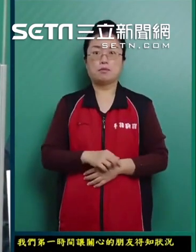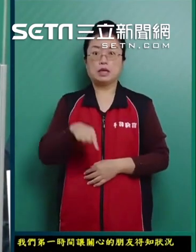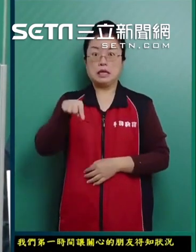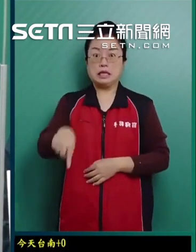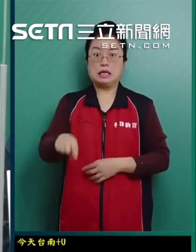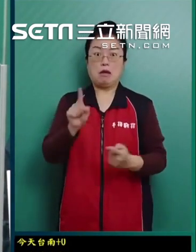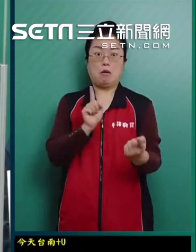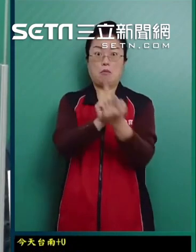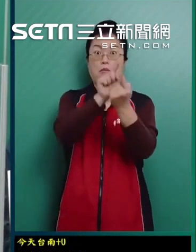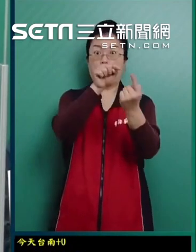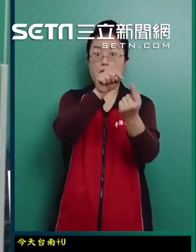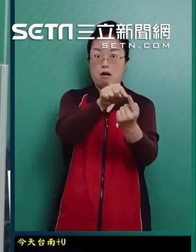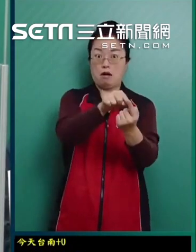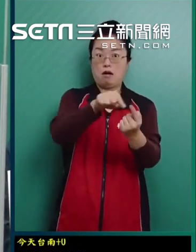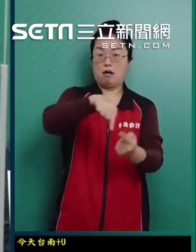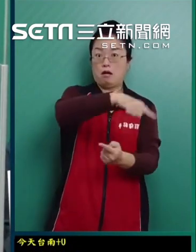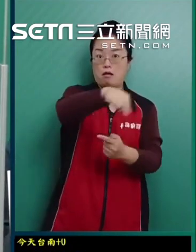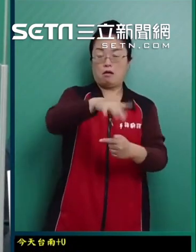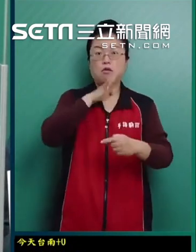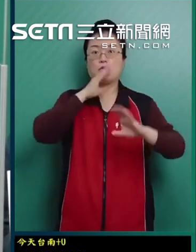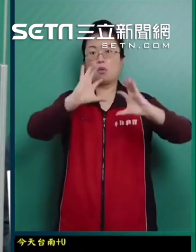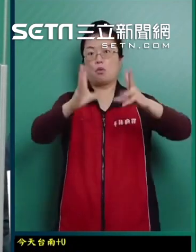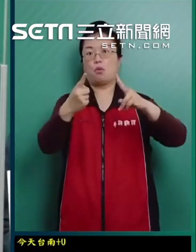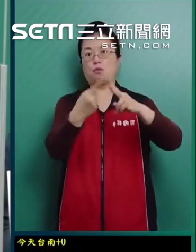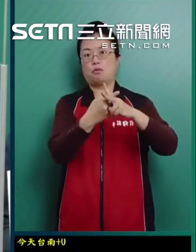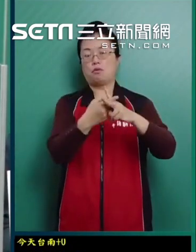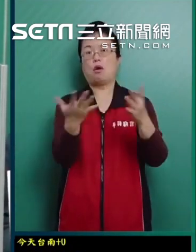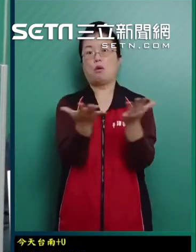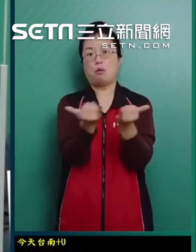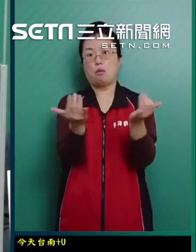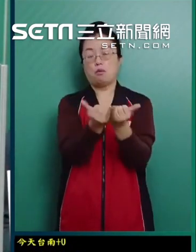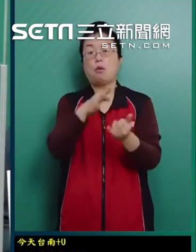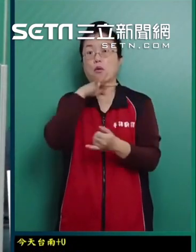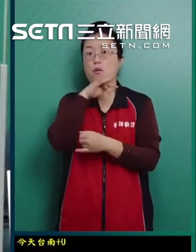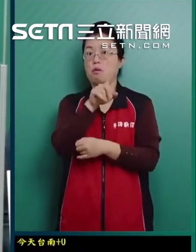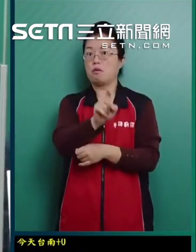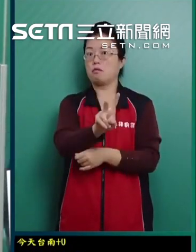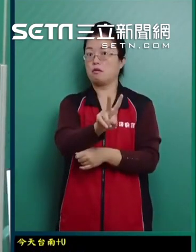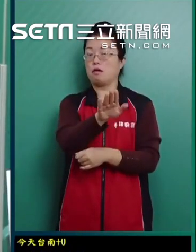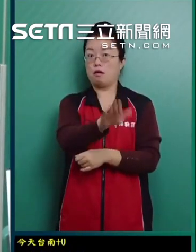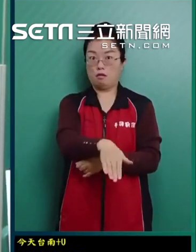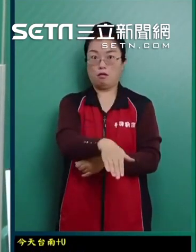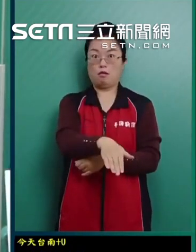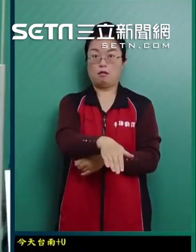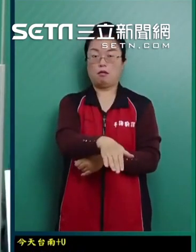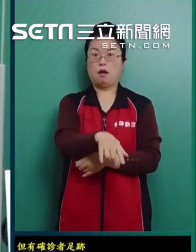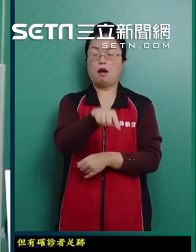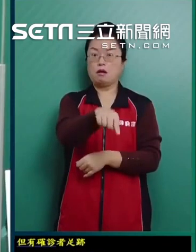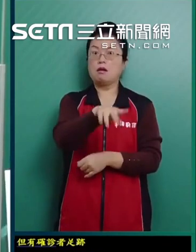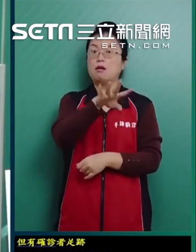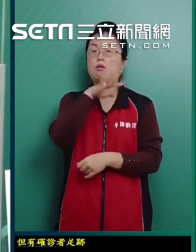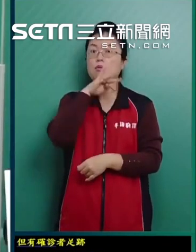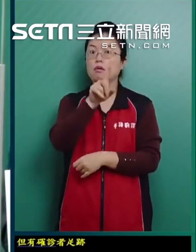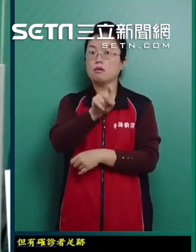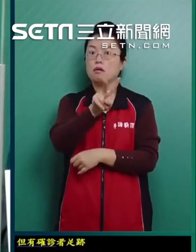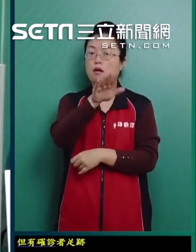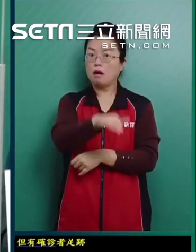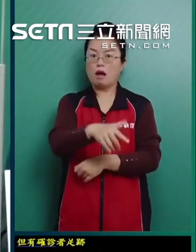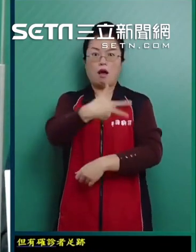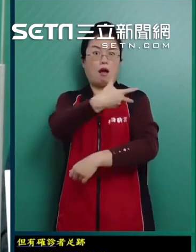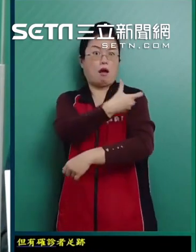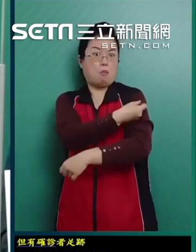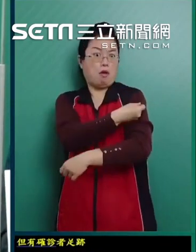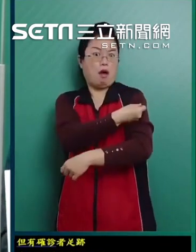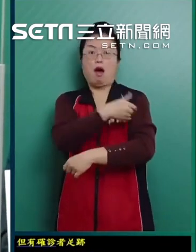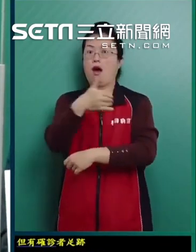小的学生，有一部分是国小学生，基本上是属于12岁以下，12岁以下的学生都还没有接种过疫苗，